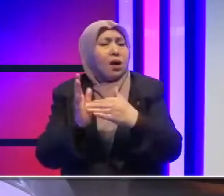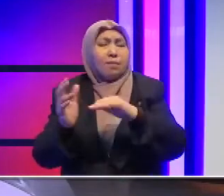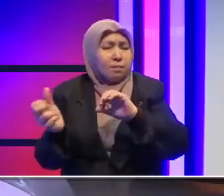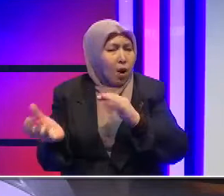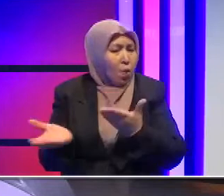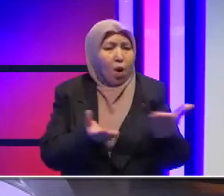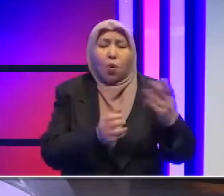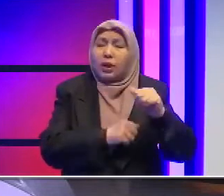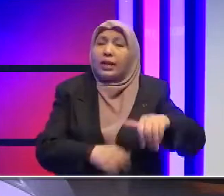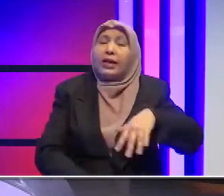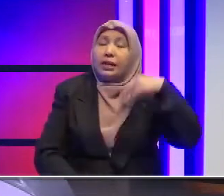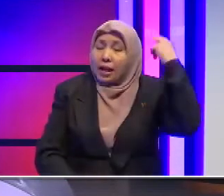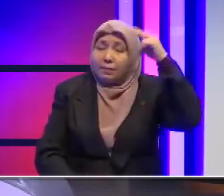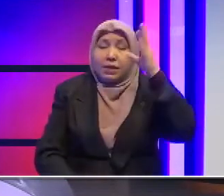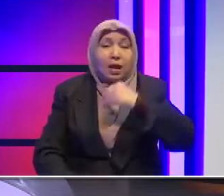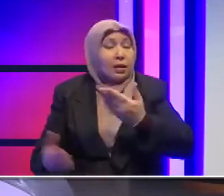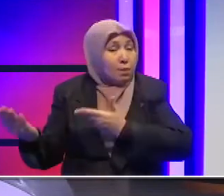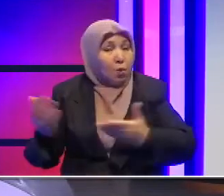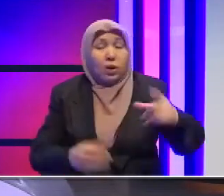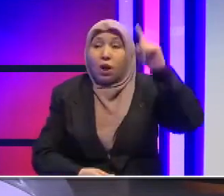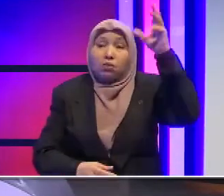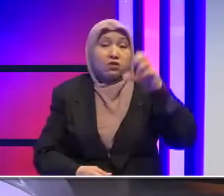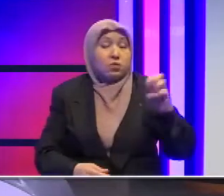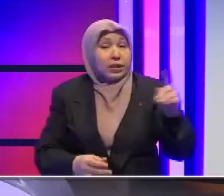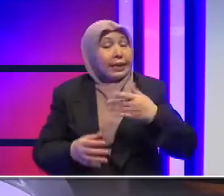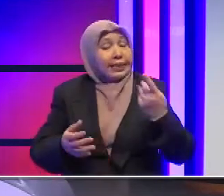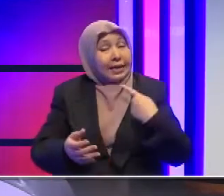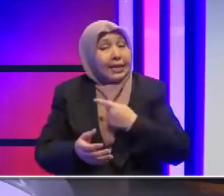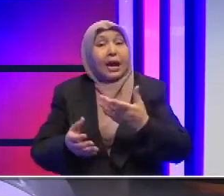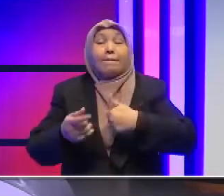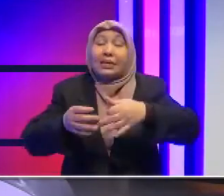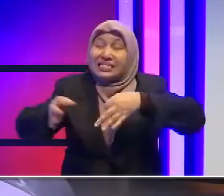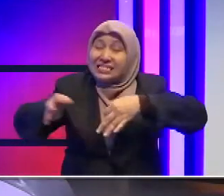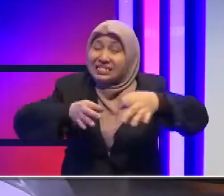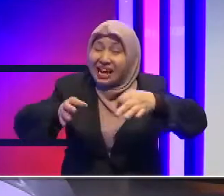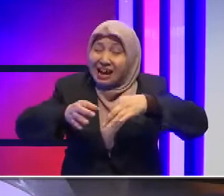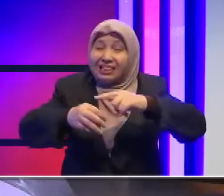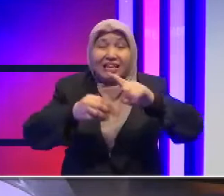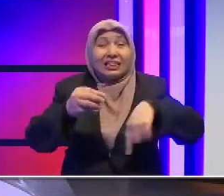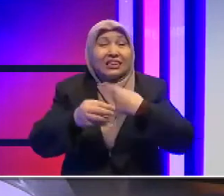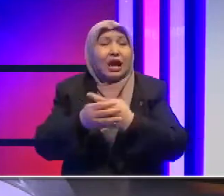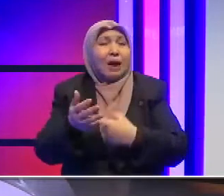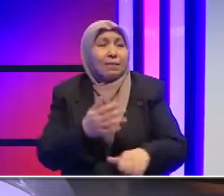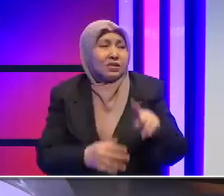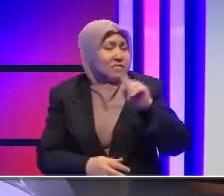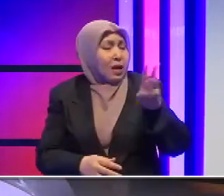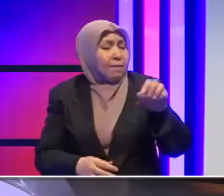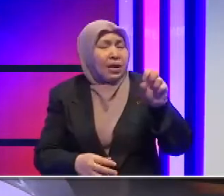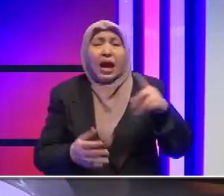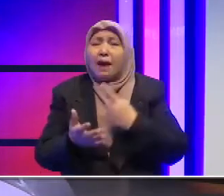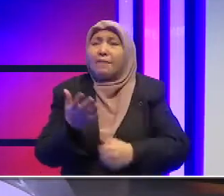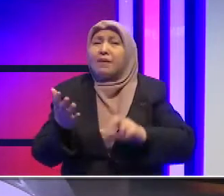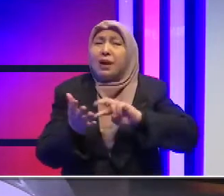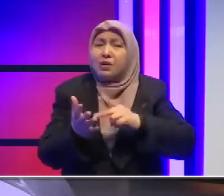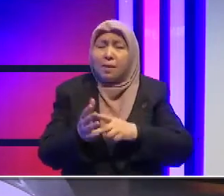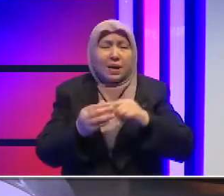nabi, dibawakan oleh Allah Subhanahu Wa Taala. Jadi kita nak pencerahan daripada Ustaz Syamsul berkaitan dengan tamanna ini, apa maksud di